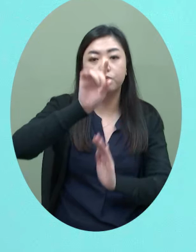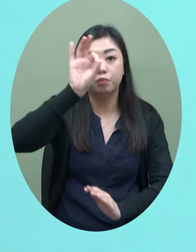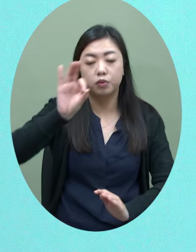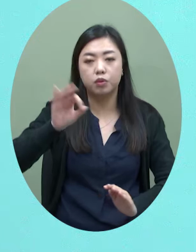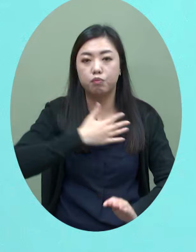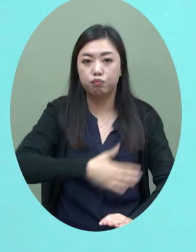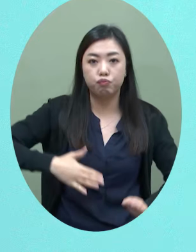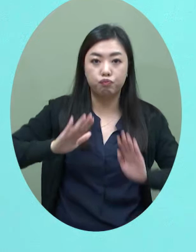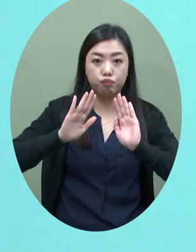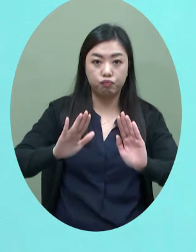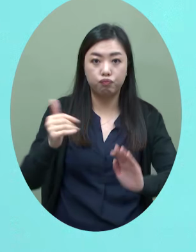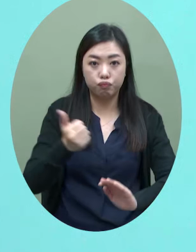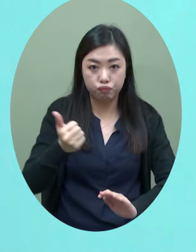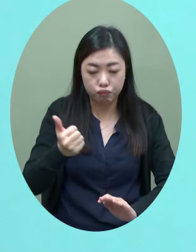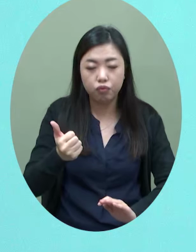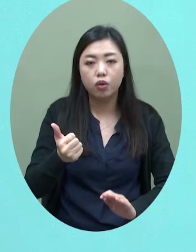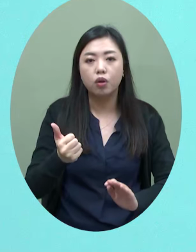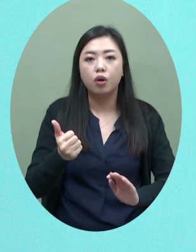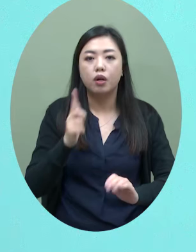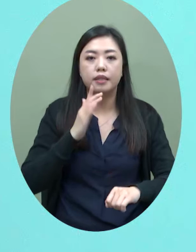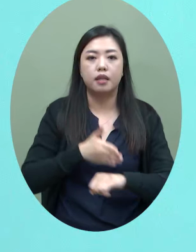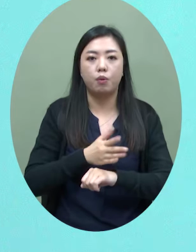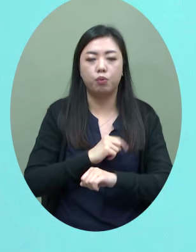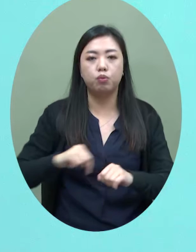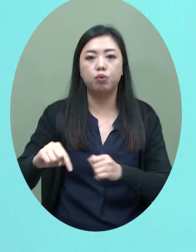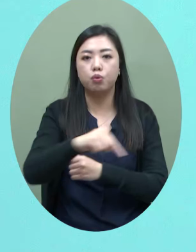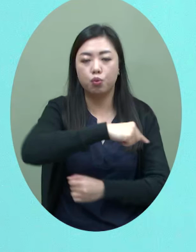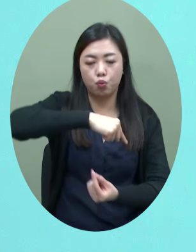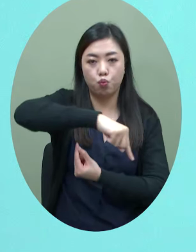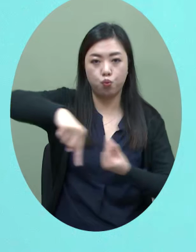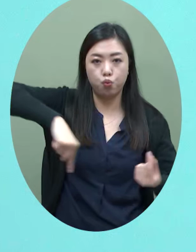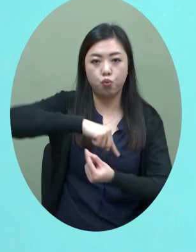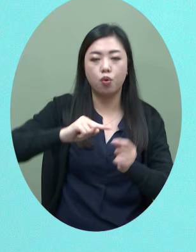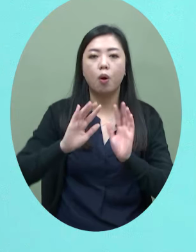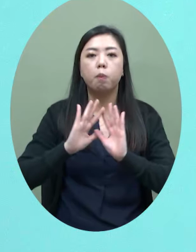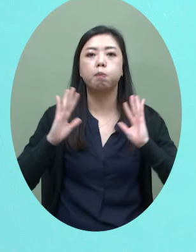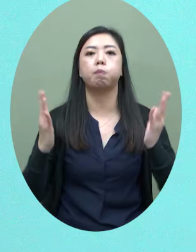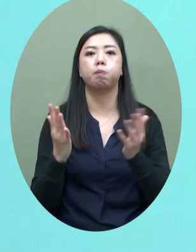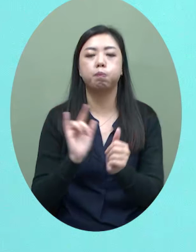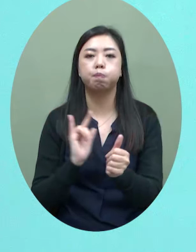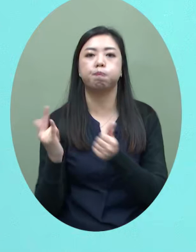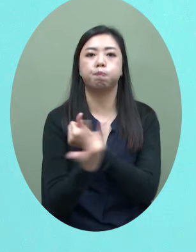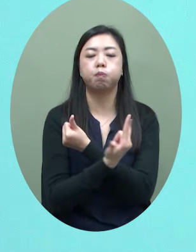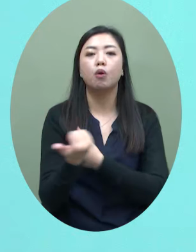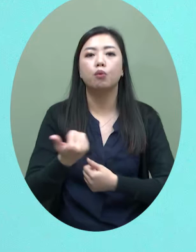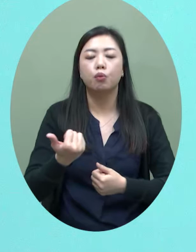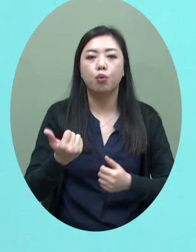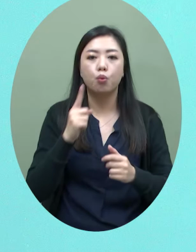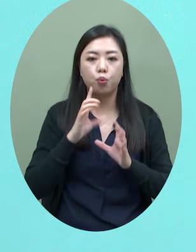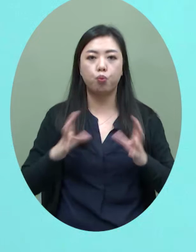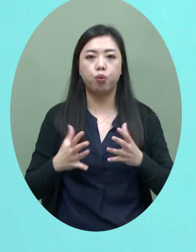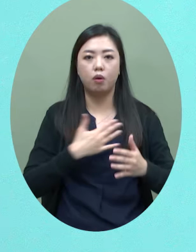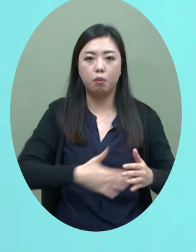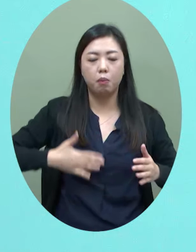就會喺個社區出現咗一層嘅保護網啦，或者有人認為係一個 herd immunity 啊，一個羣體嘅